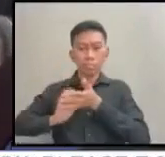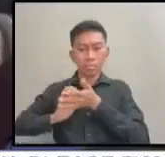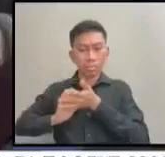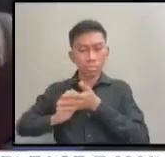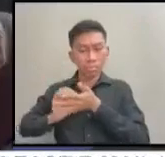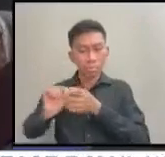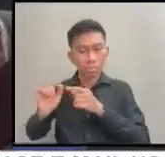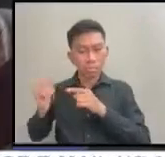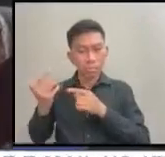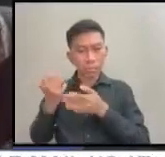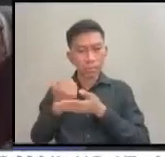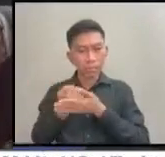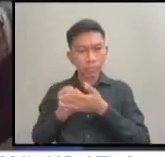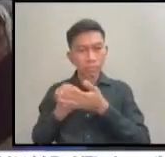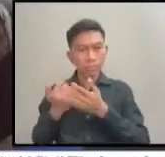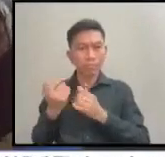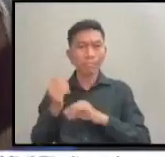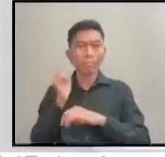nun sa araw-araw.